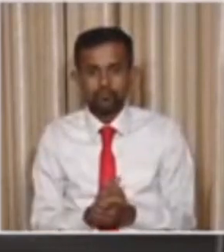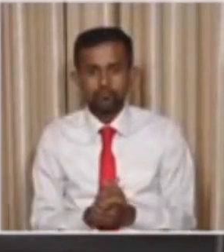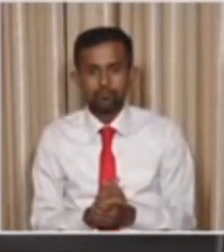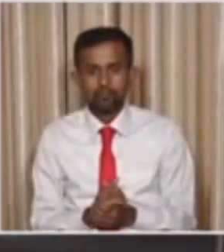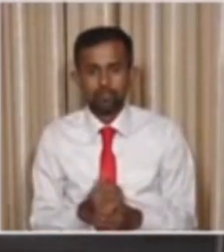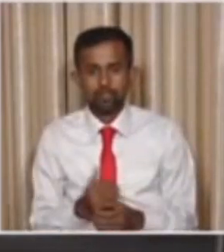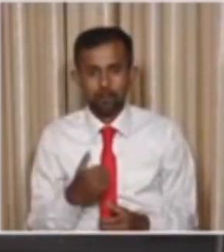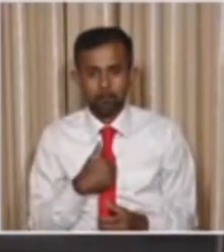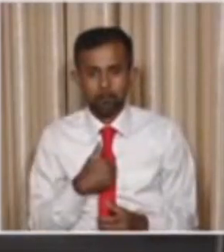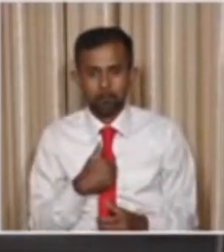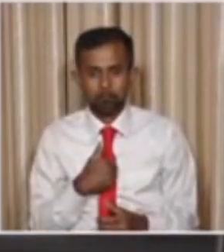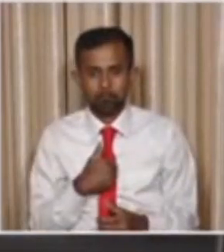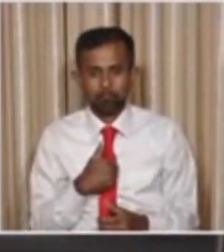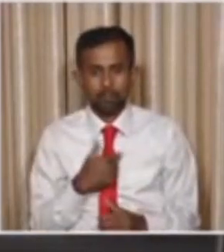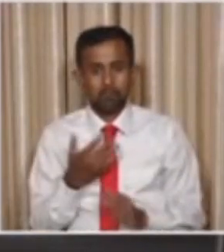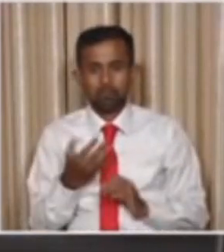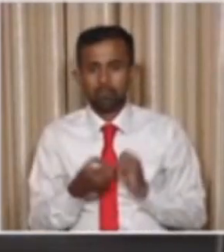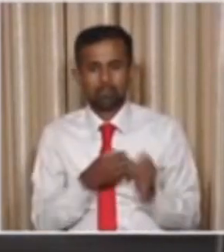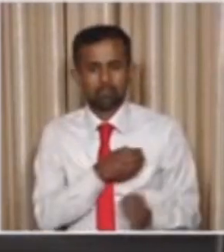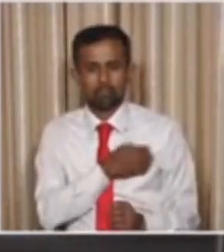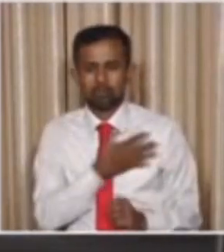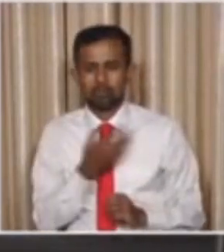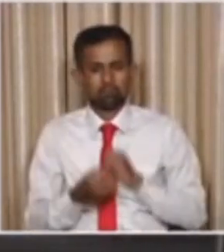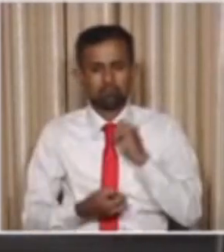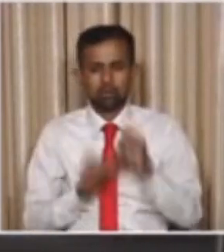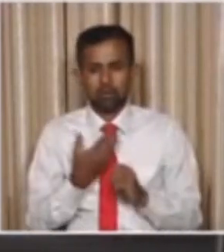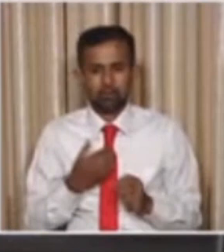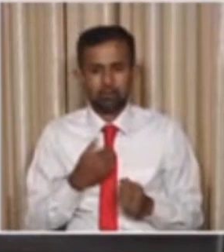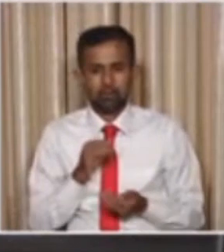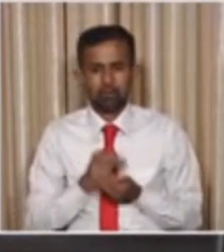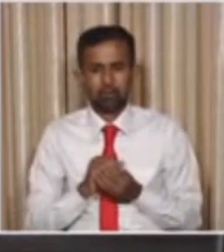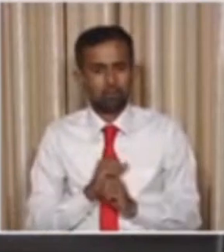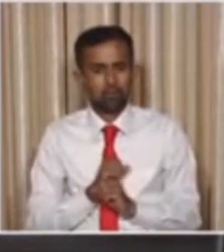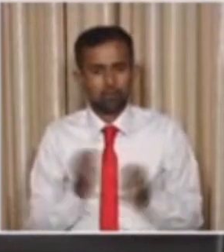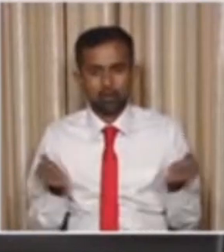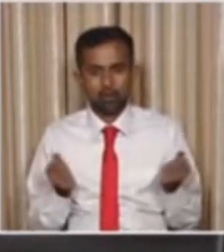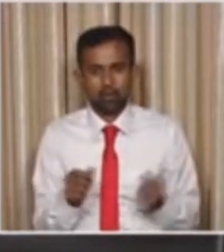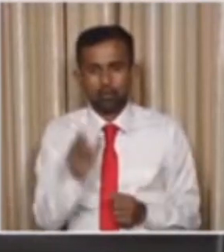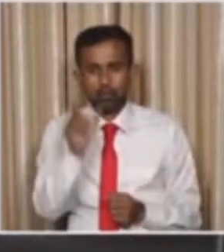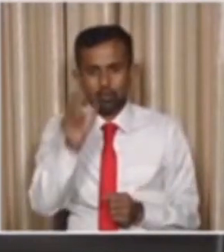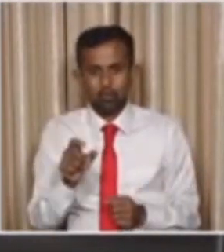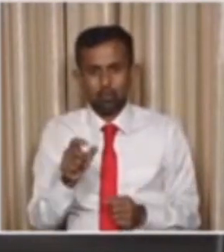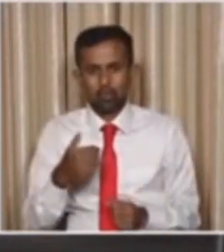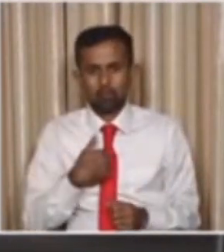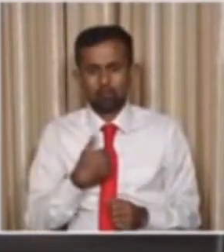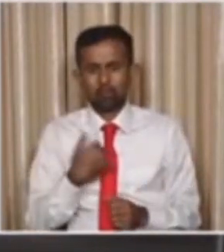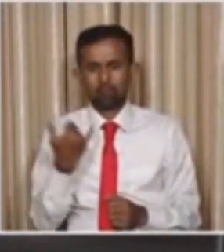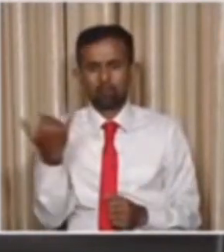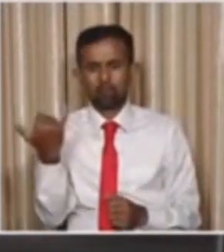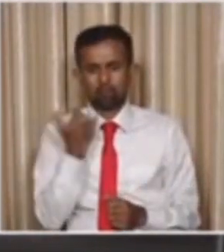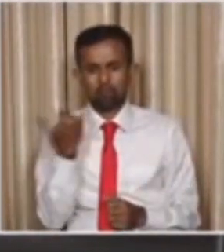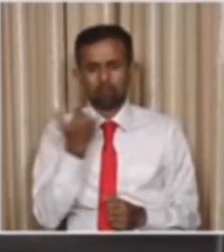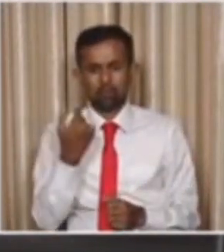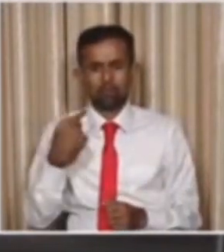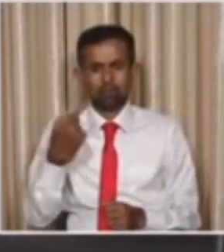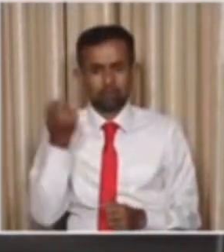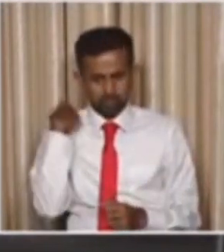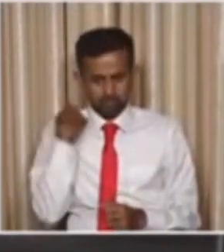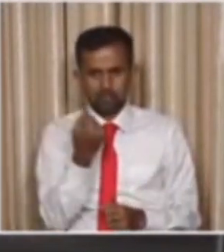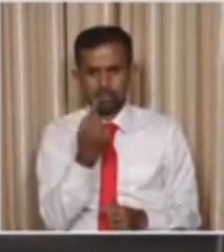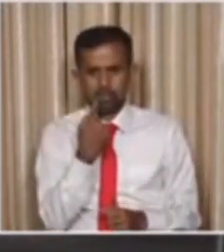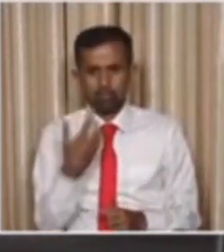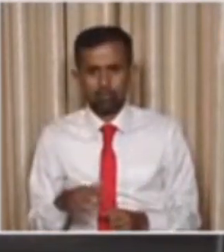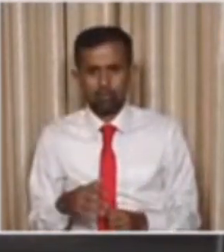उपतुमा मिलीगंड लैसी मम वैर क्रोधे द्वेषे मैगा मेवन कथा उपतुमा निरंतर मैं विवेचने स्वभावी दिब